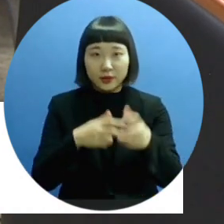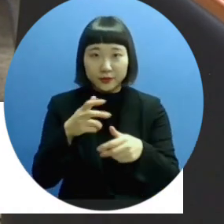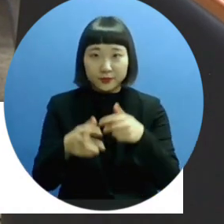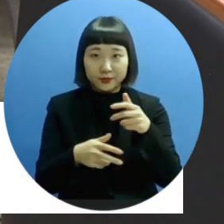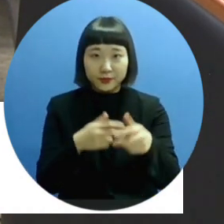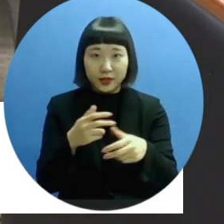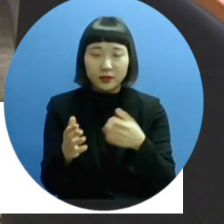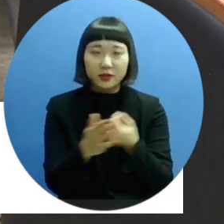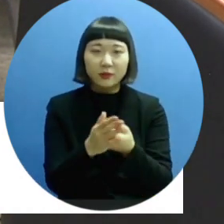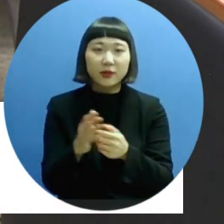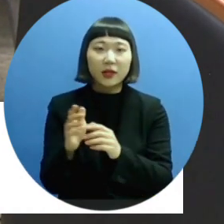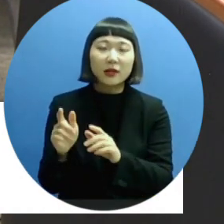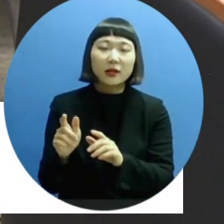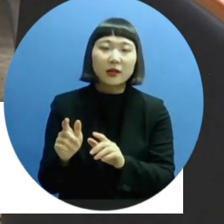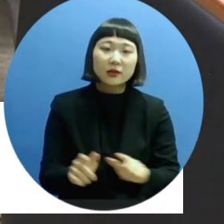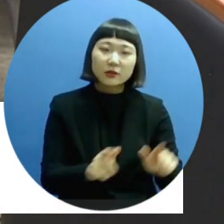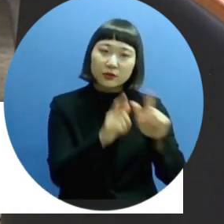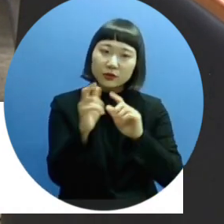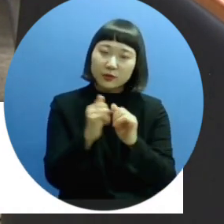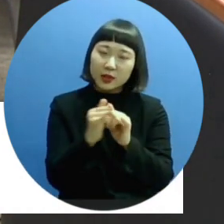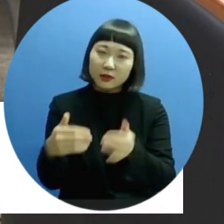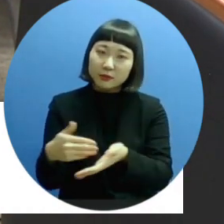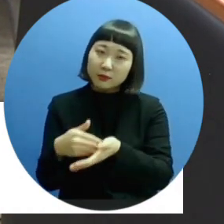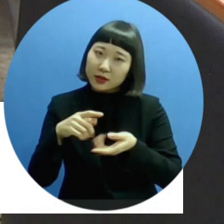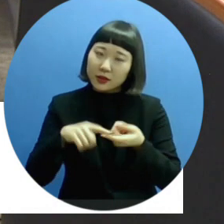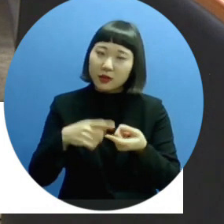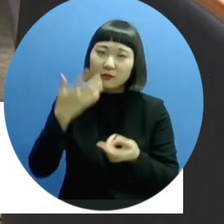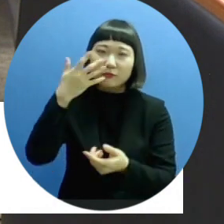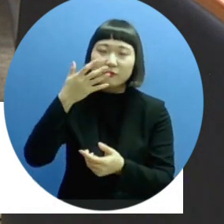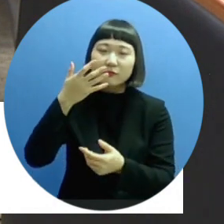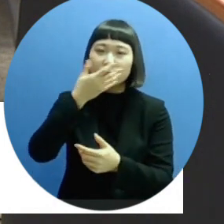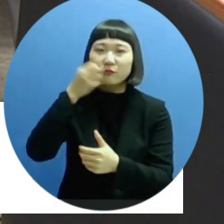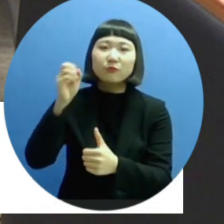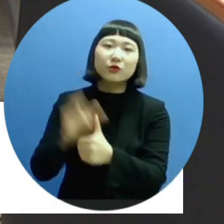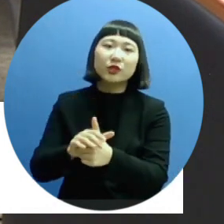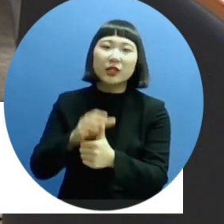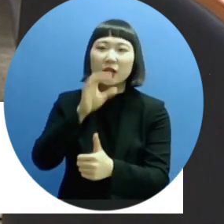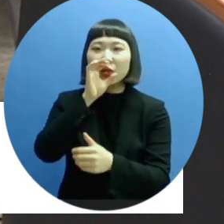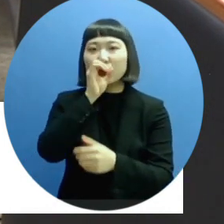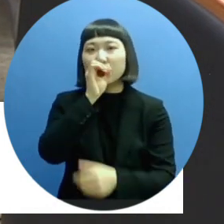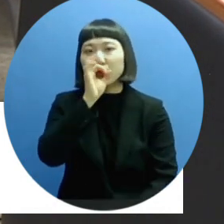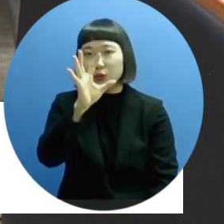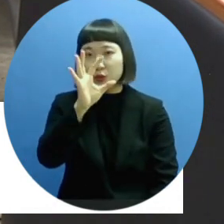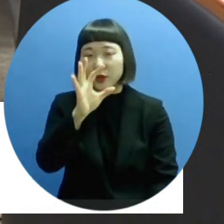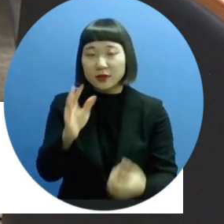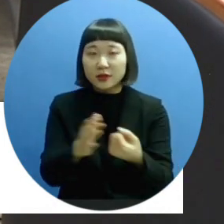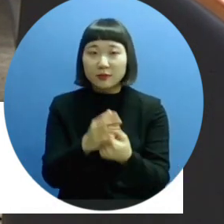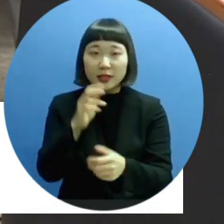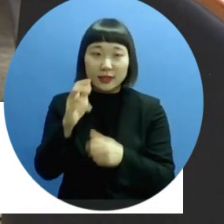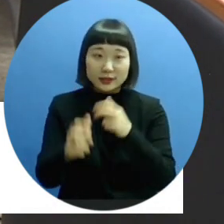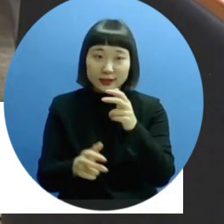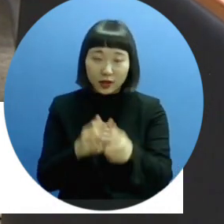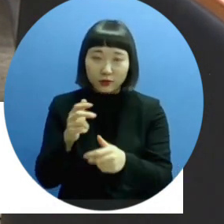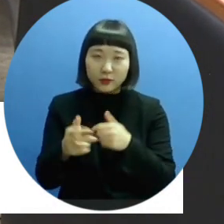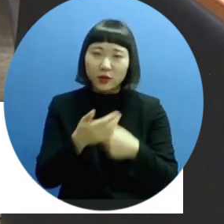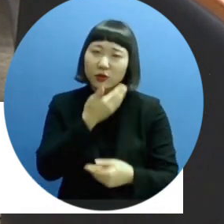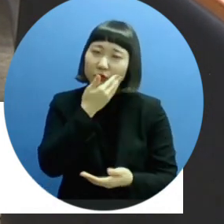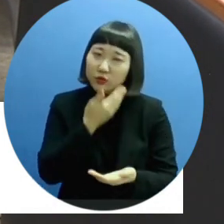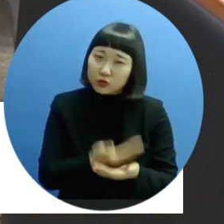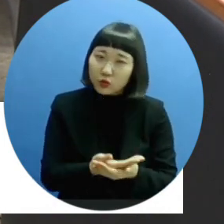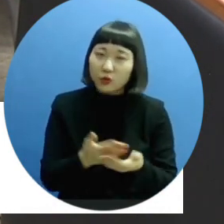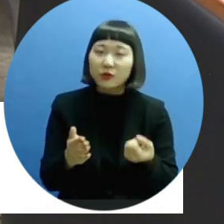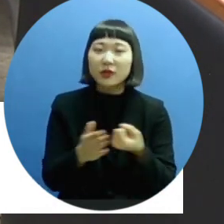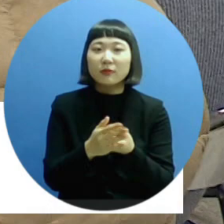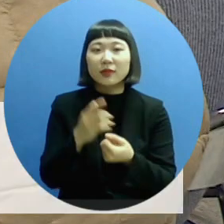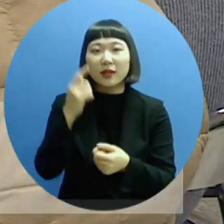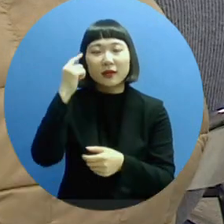사실은 뭐 무시를 하고 갈 수 있는 사안은 아니거든요. 사안이 중대하다고 판단해서 우리가 용역을 시행을